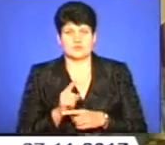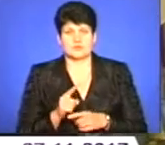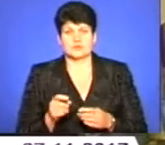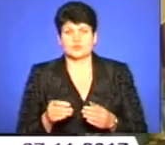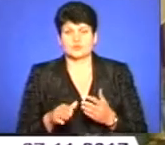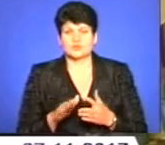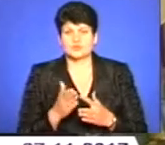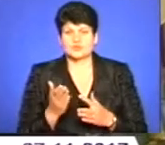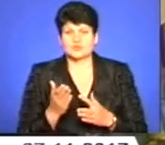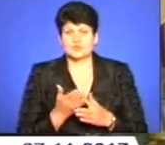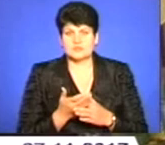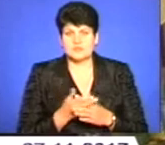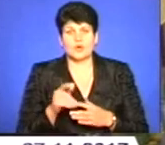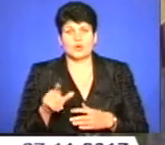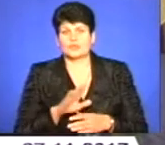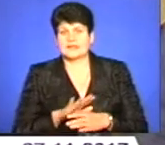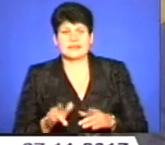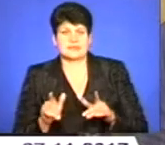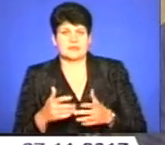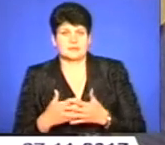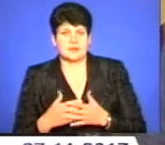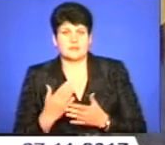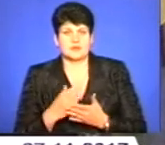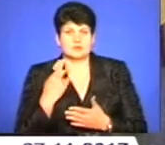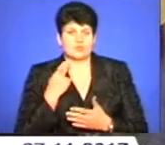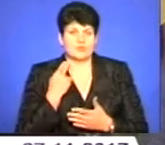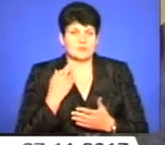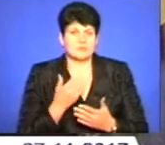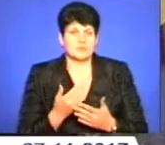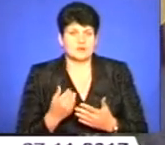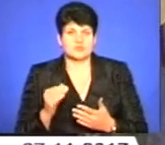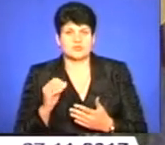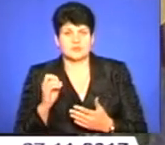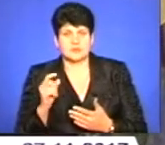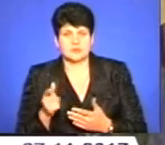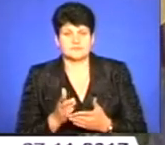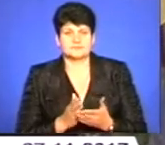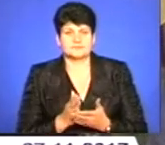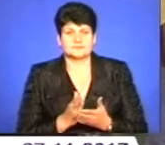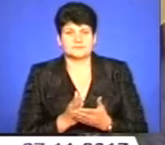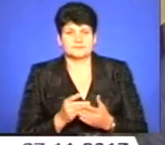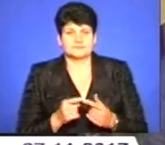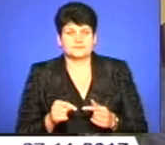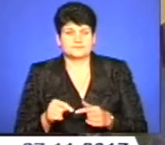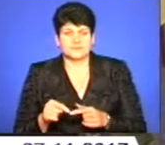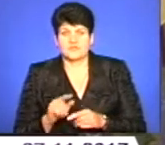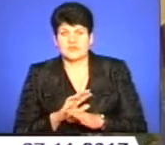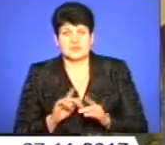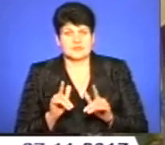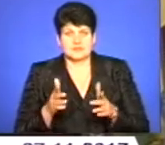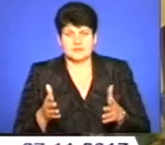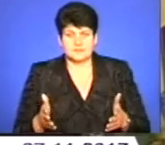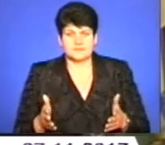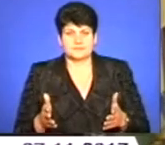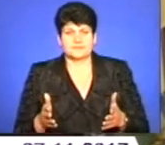коли люди не згідні, наприклад, мають заборгованість перед житлово-комунальними організаціями, і вони не згідні.